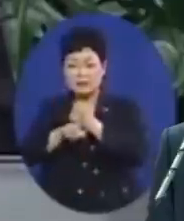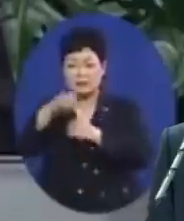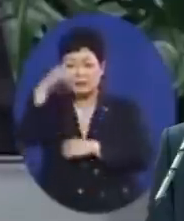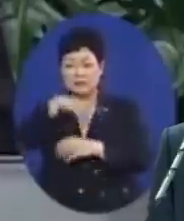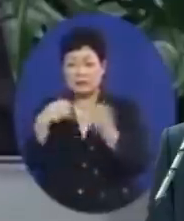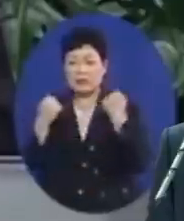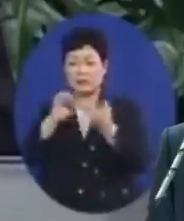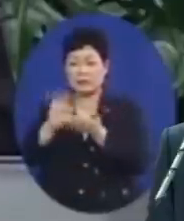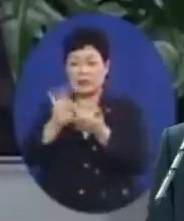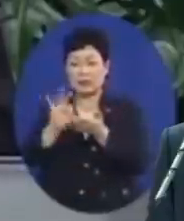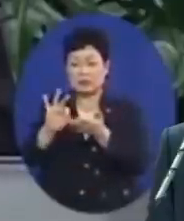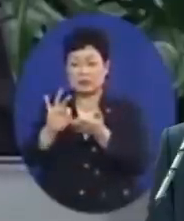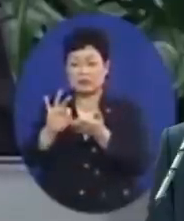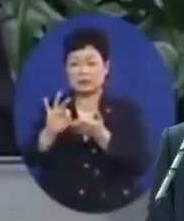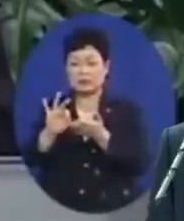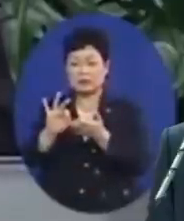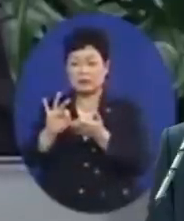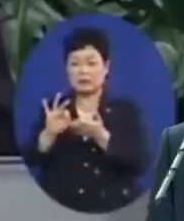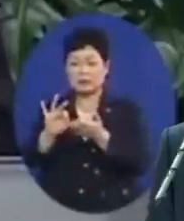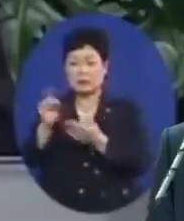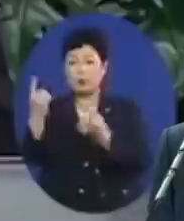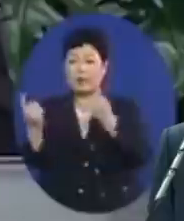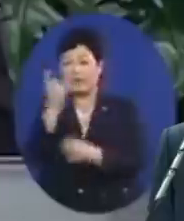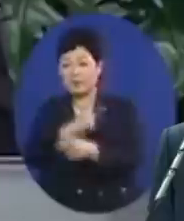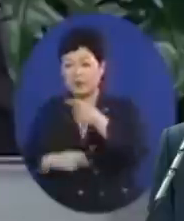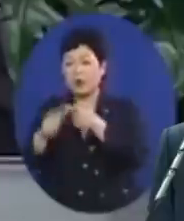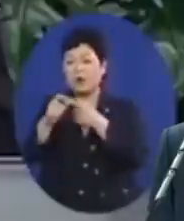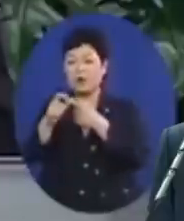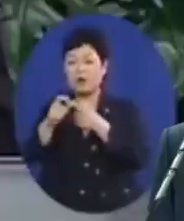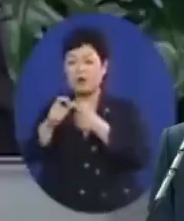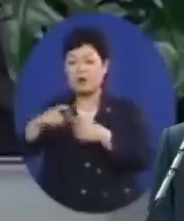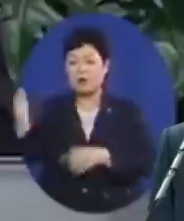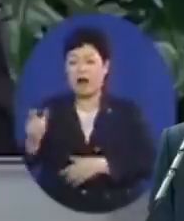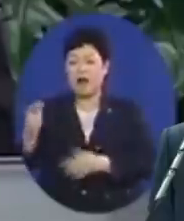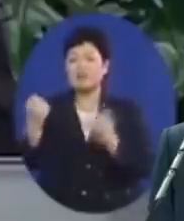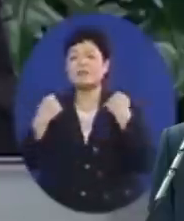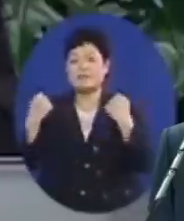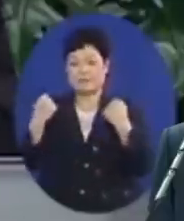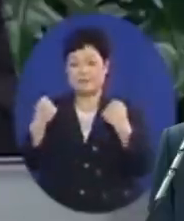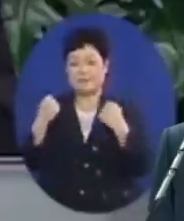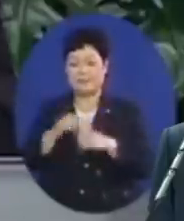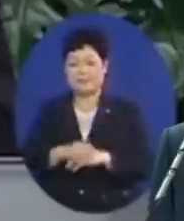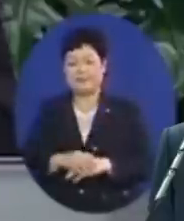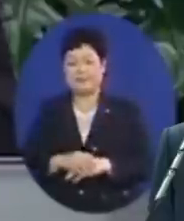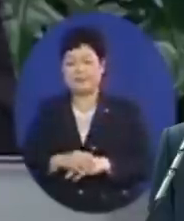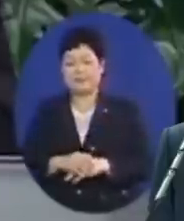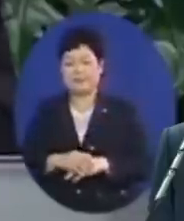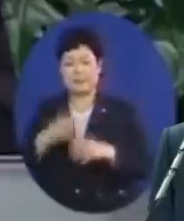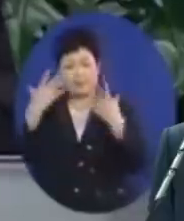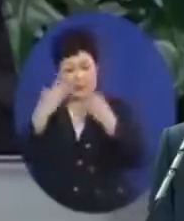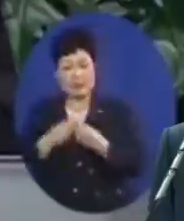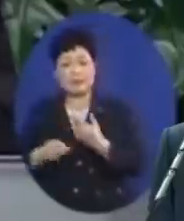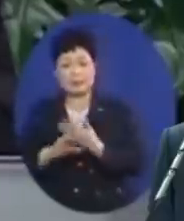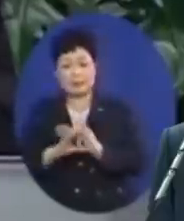그냥 힘을 사용하는 그보다 더 높은 힘을 말하는 것입니다. 예를 들어